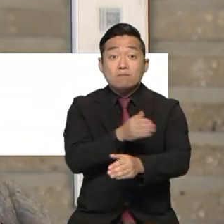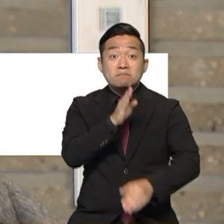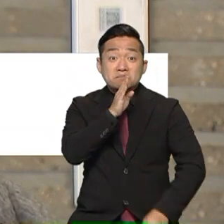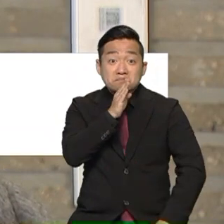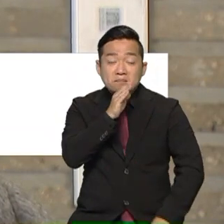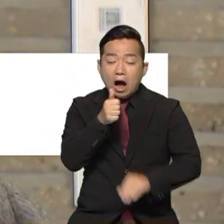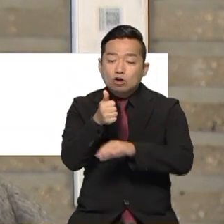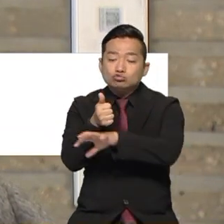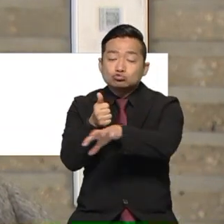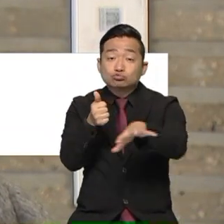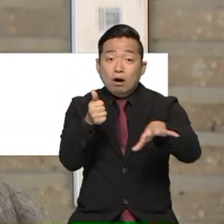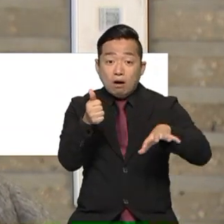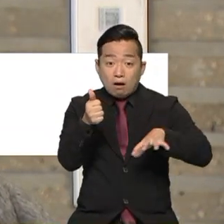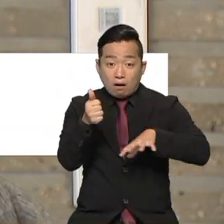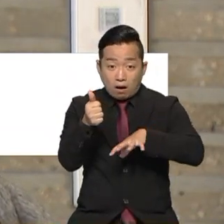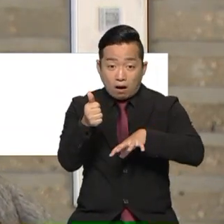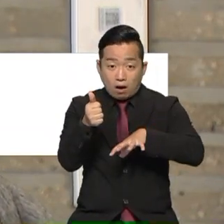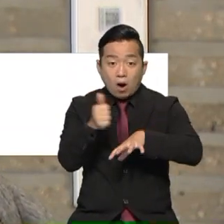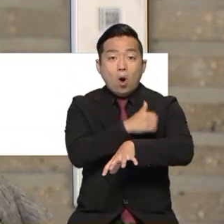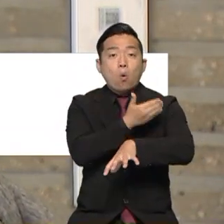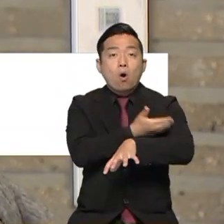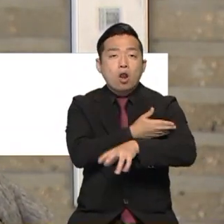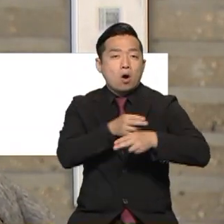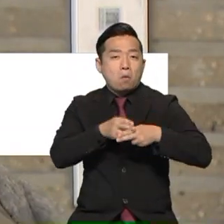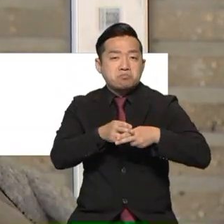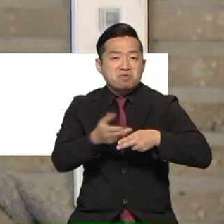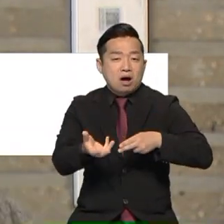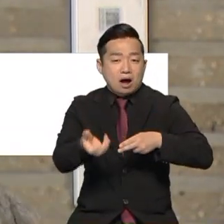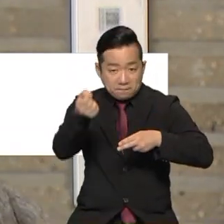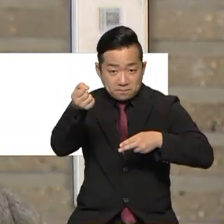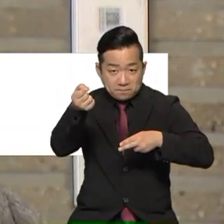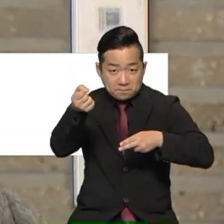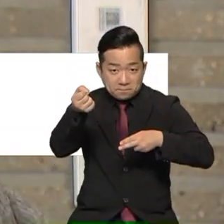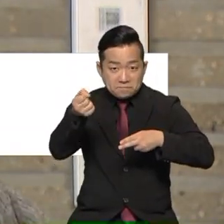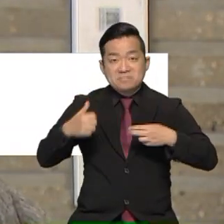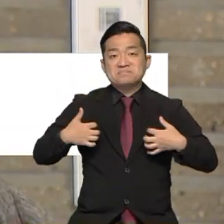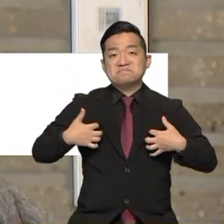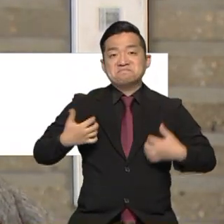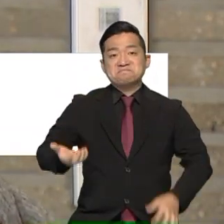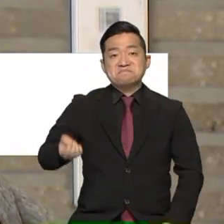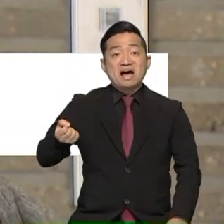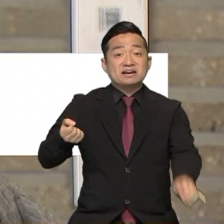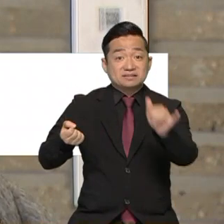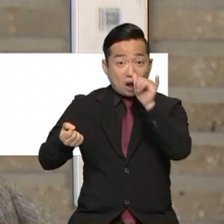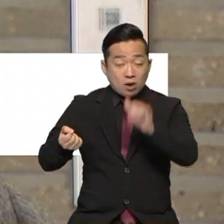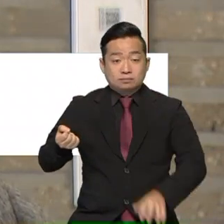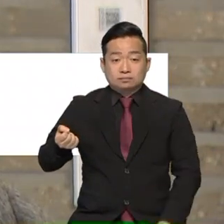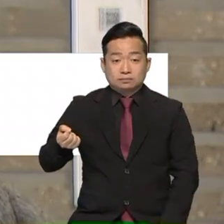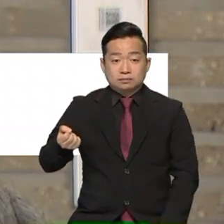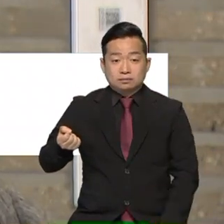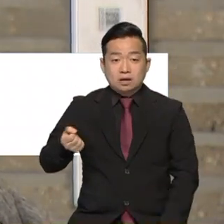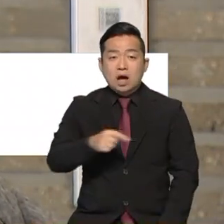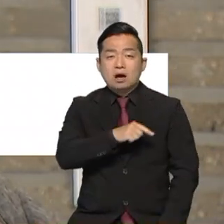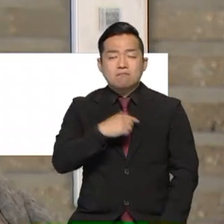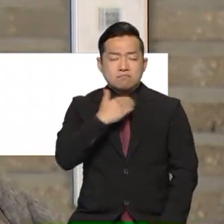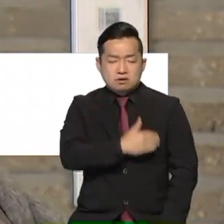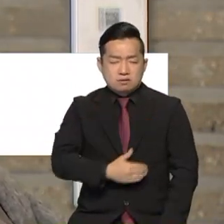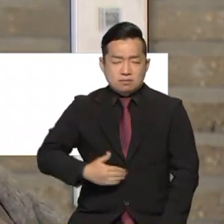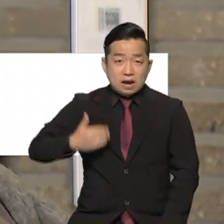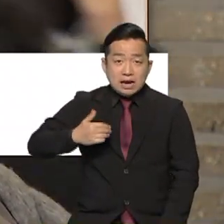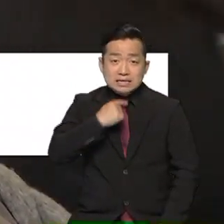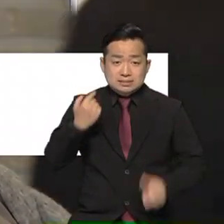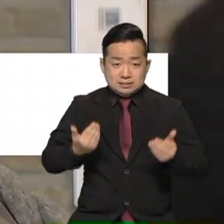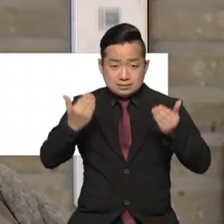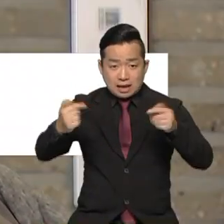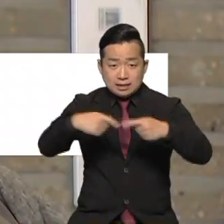그 권력을 독점하고 향유하는 사람들이 몸을 던져서